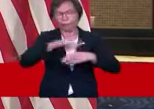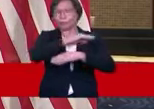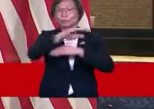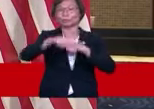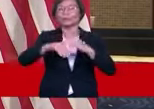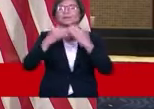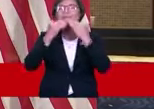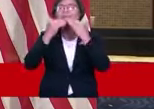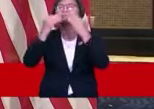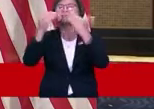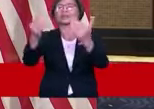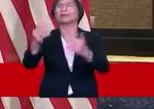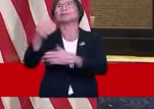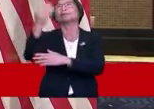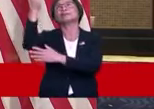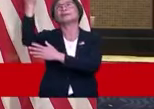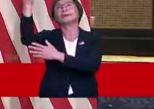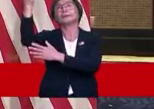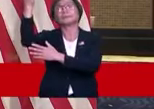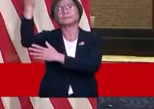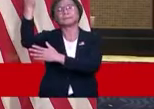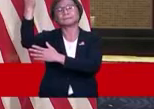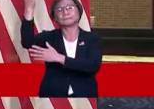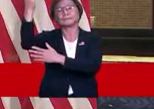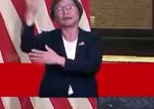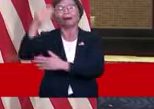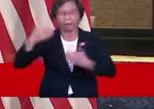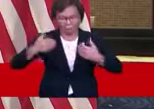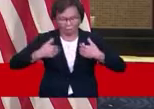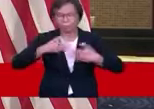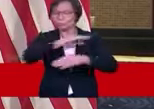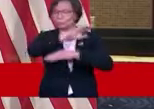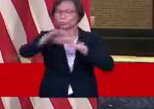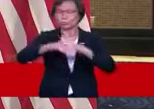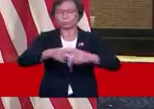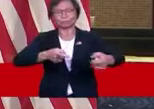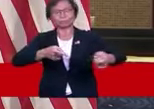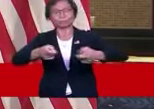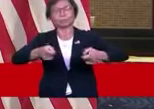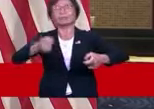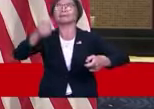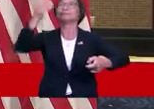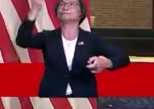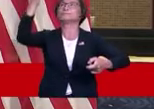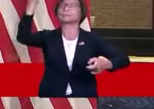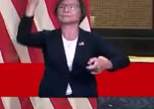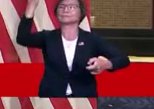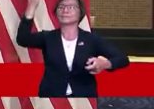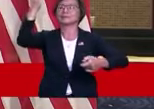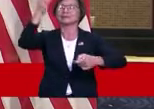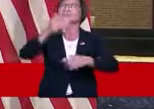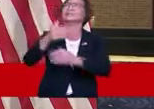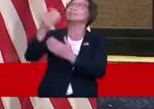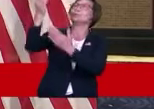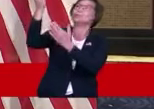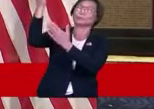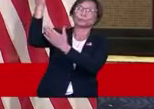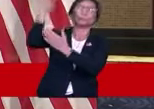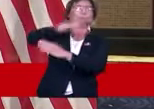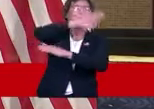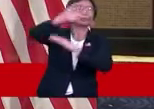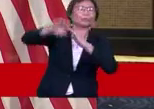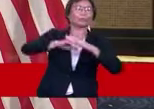kesukaran Engkaulah yang memiliki segala pemerintahan di tangan engkaulah segala